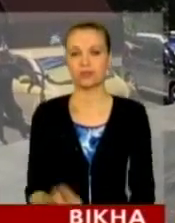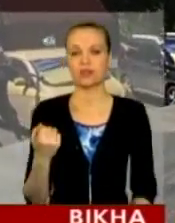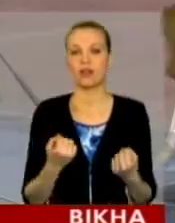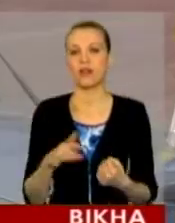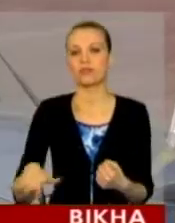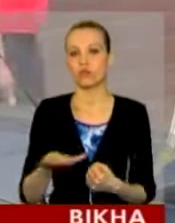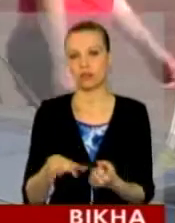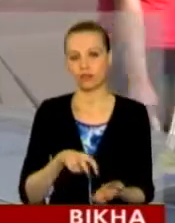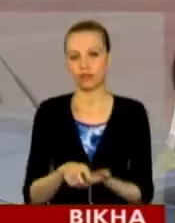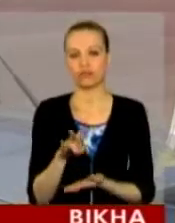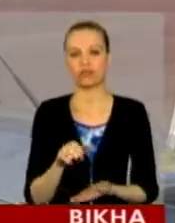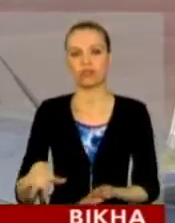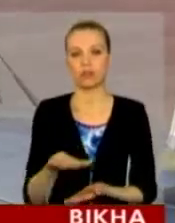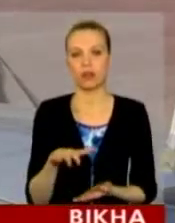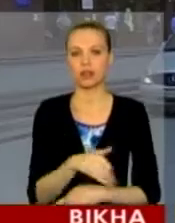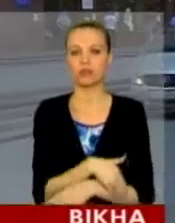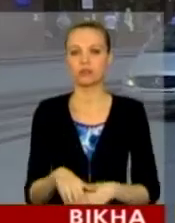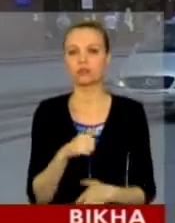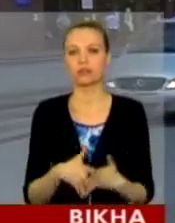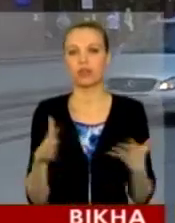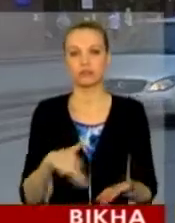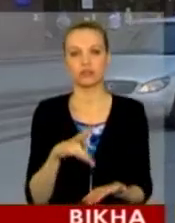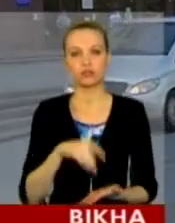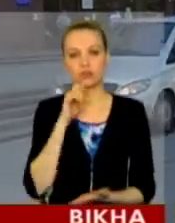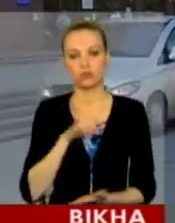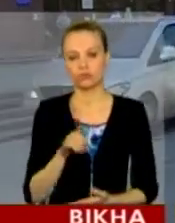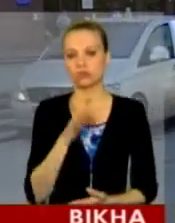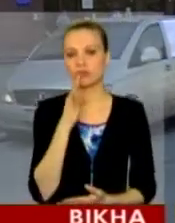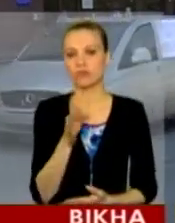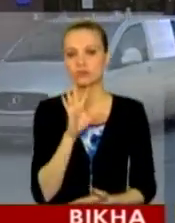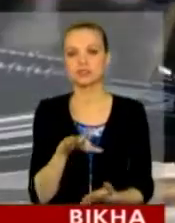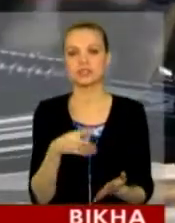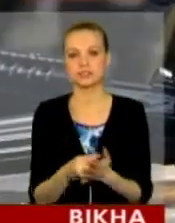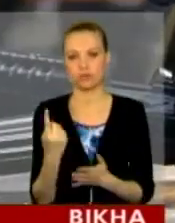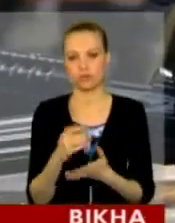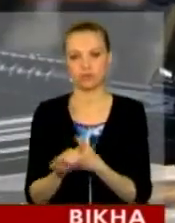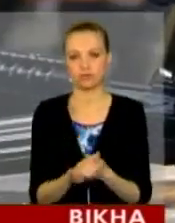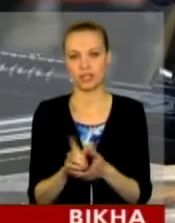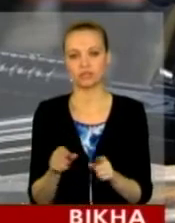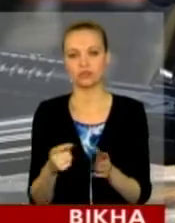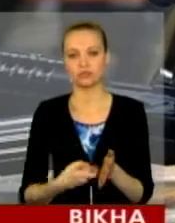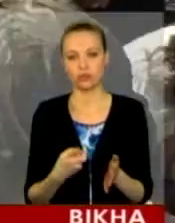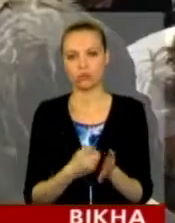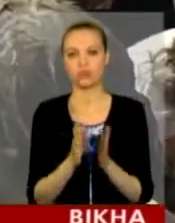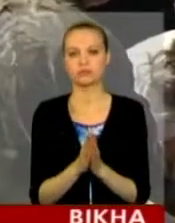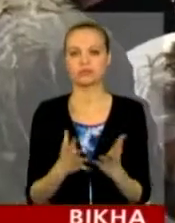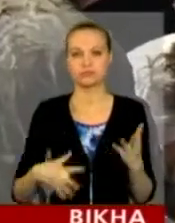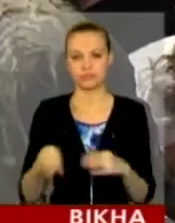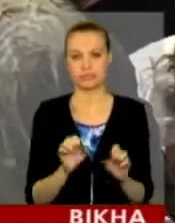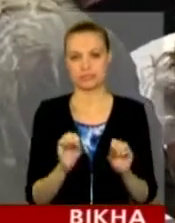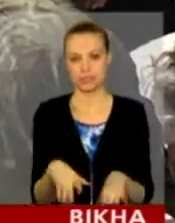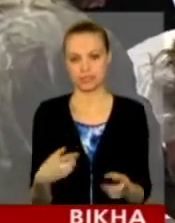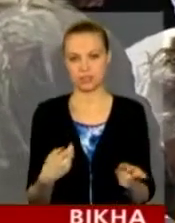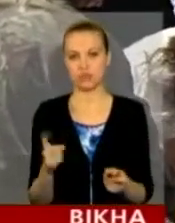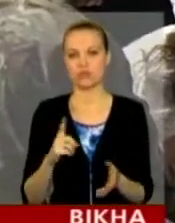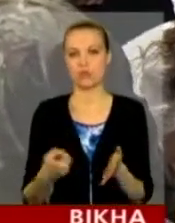Автомайданівці вийшли на майдани і вулиці найбільших міст України, аби виголосити свою єдність із Донбасом, закликали скласти зброю.